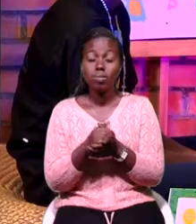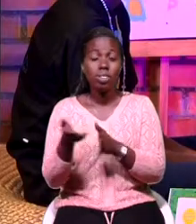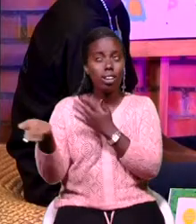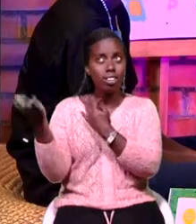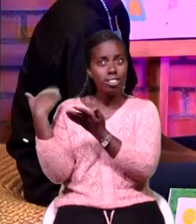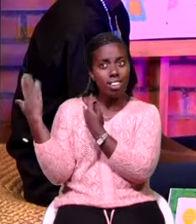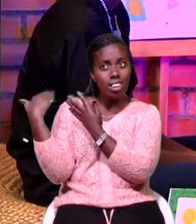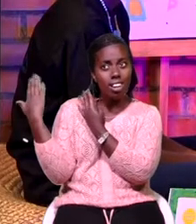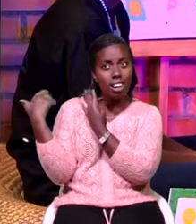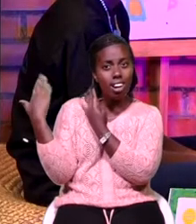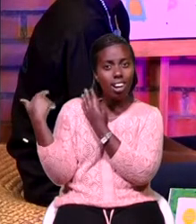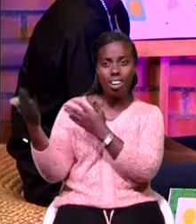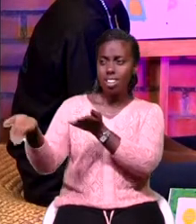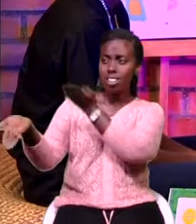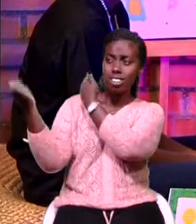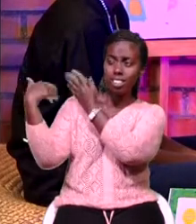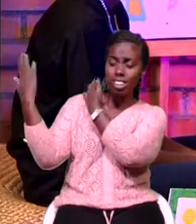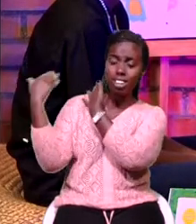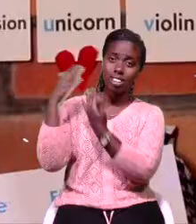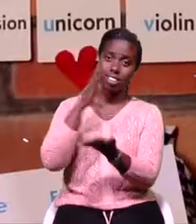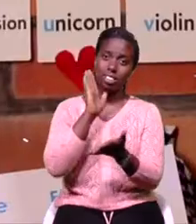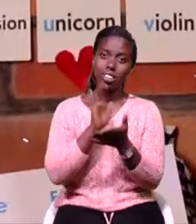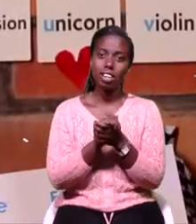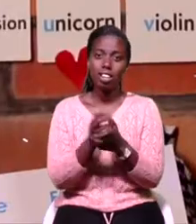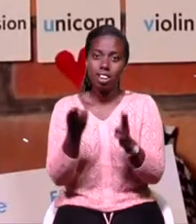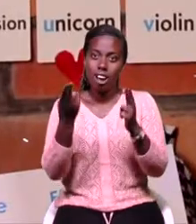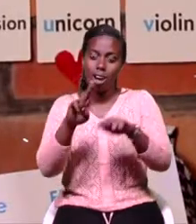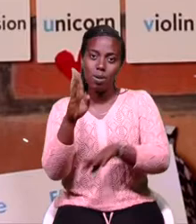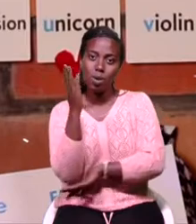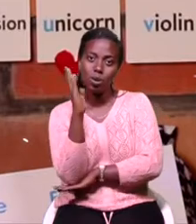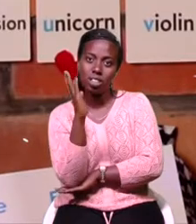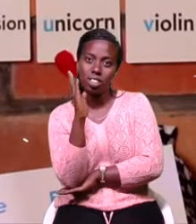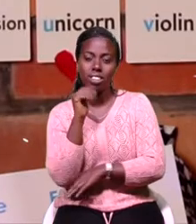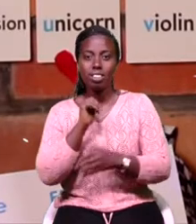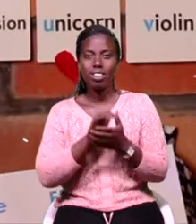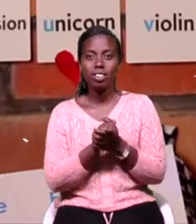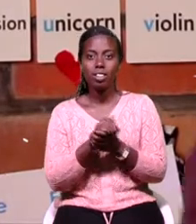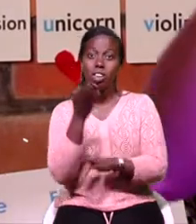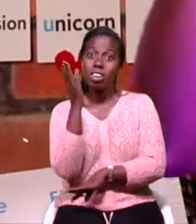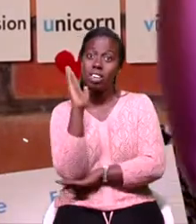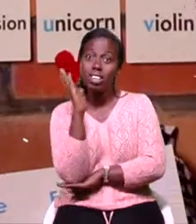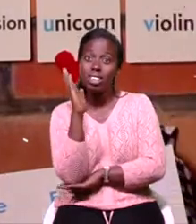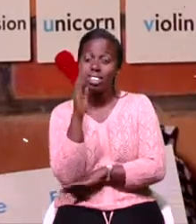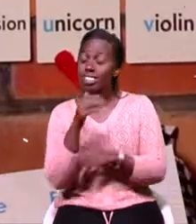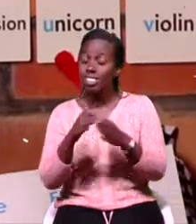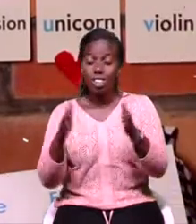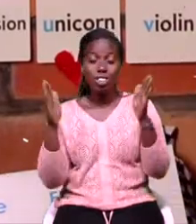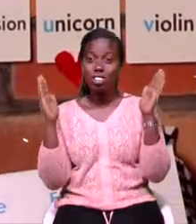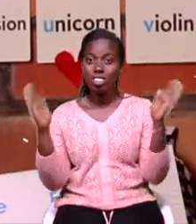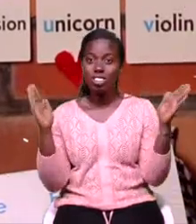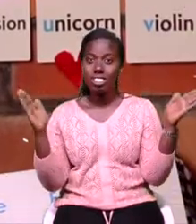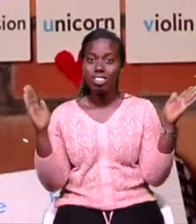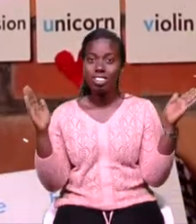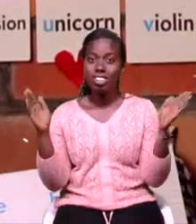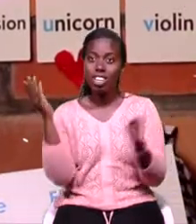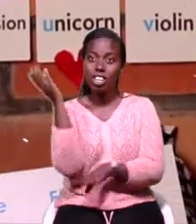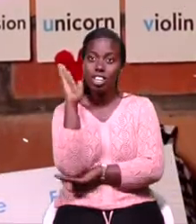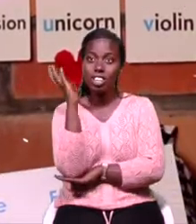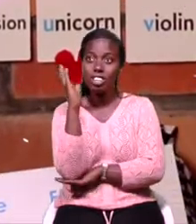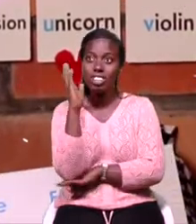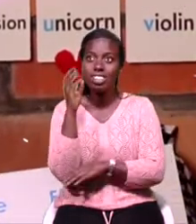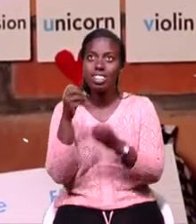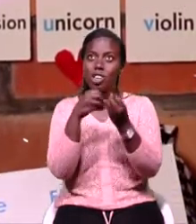Kera, kera cyane habayeho igiti. Igiti kinini, igiti